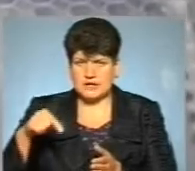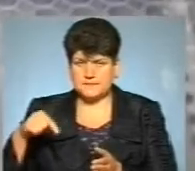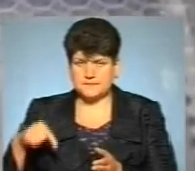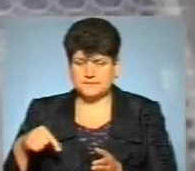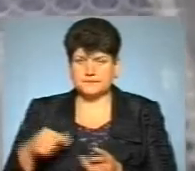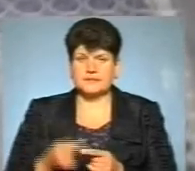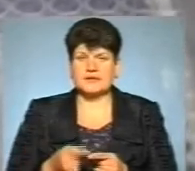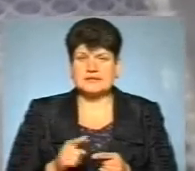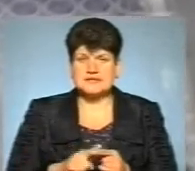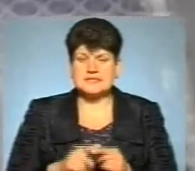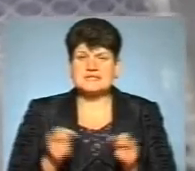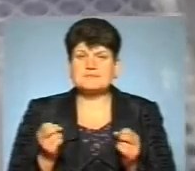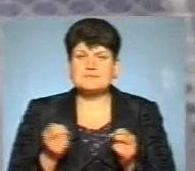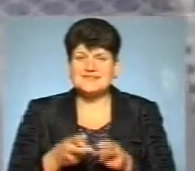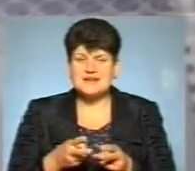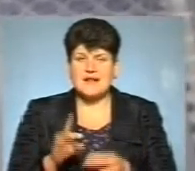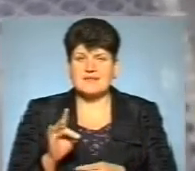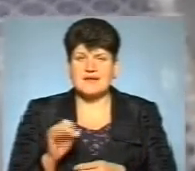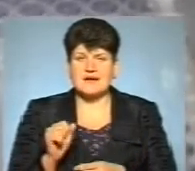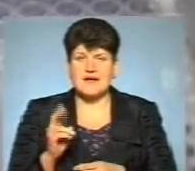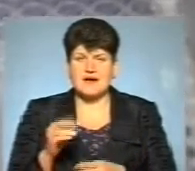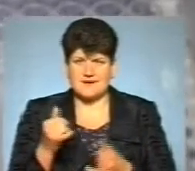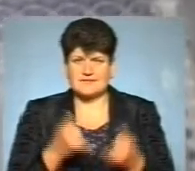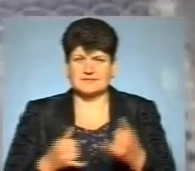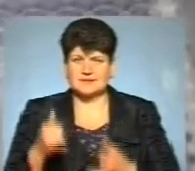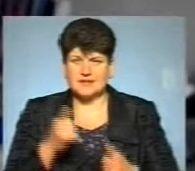Це спеціальний реактив для розведення сироваток.